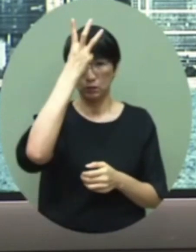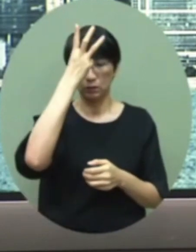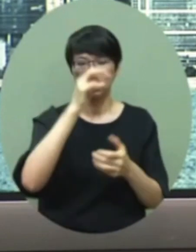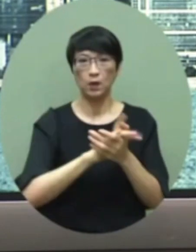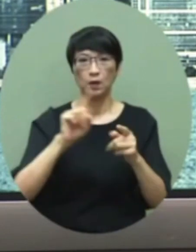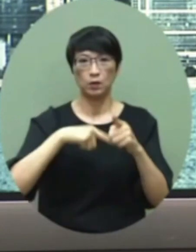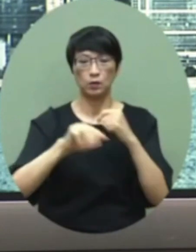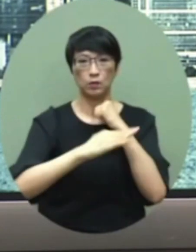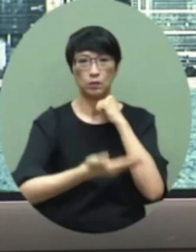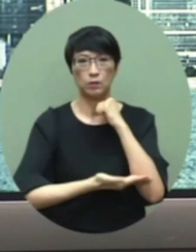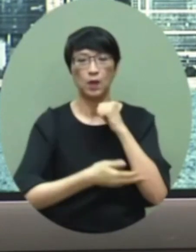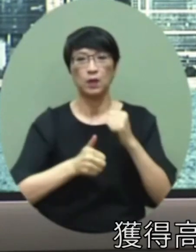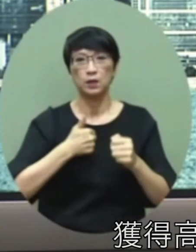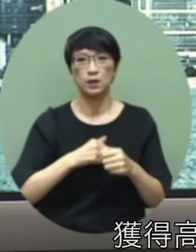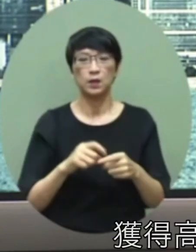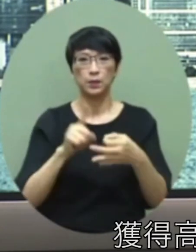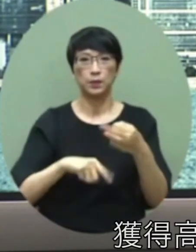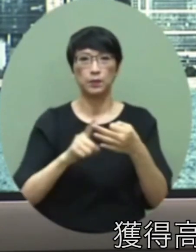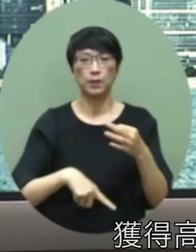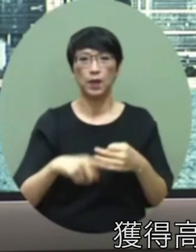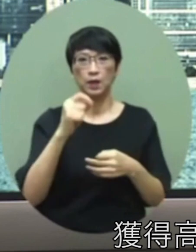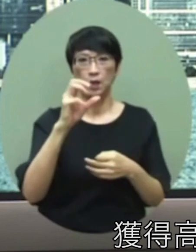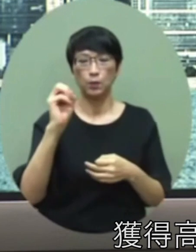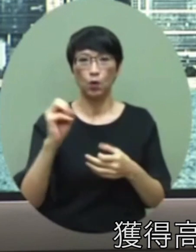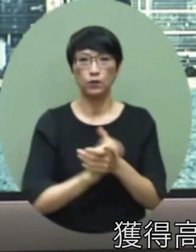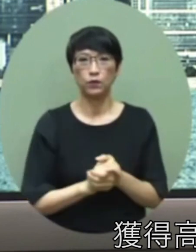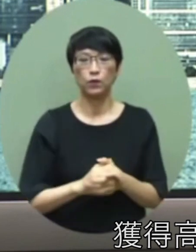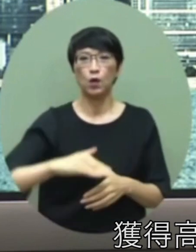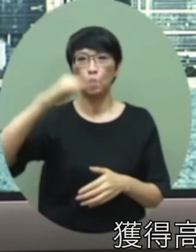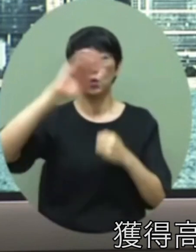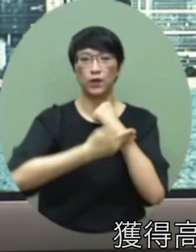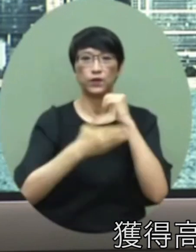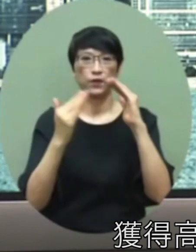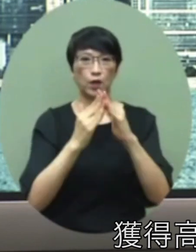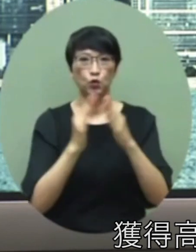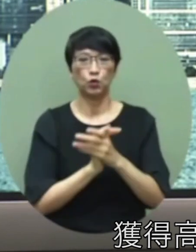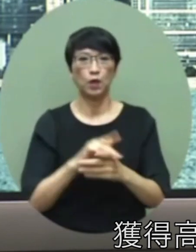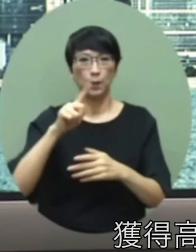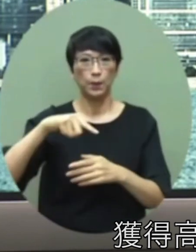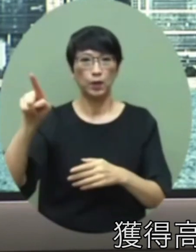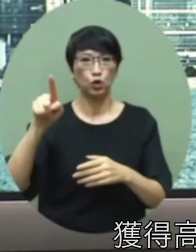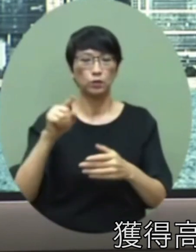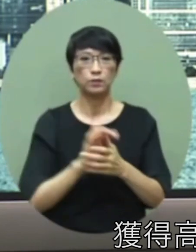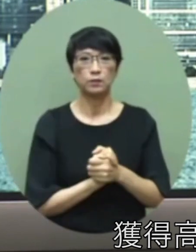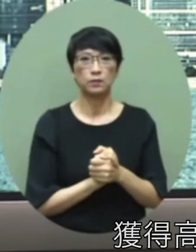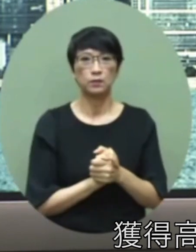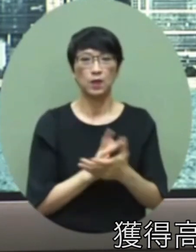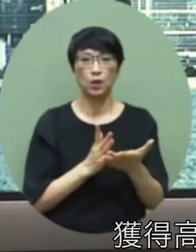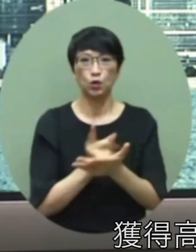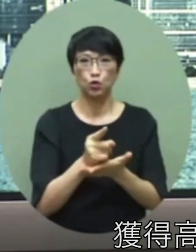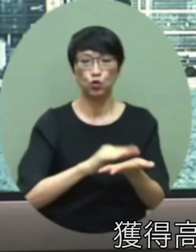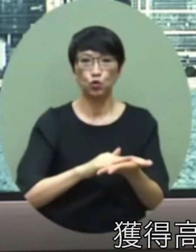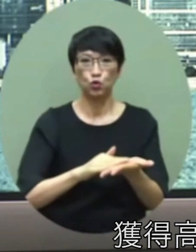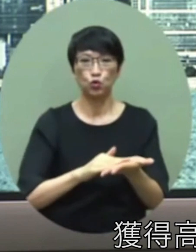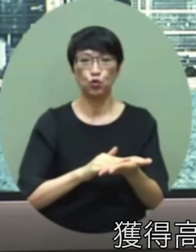律師 Tim Owen 獲得高等法院批准以專案認